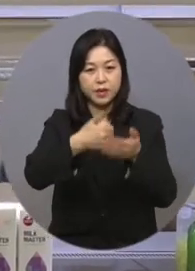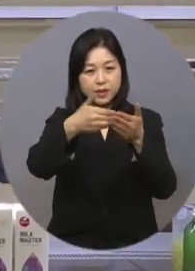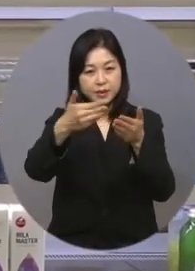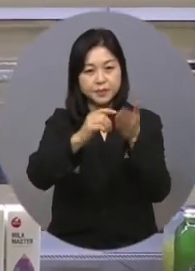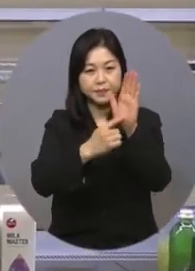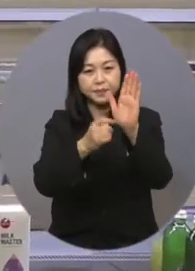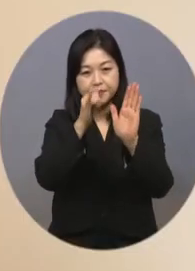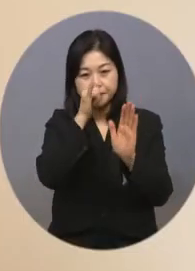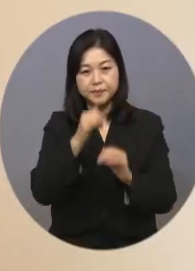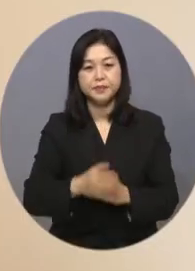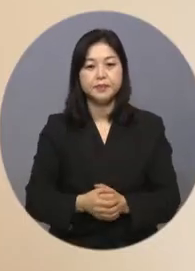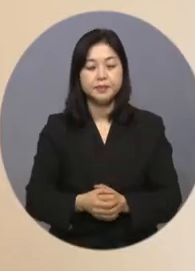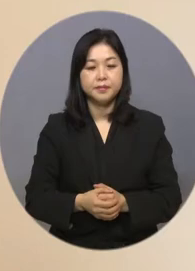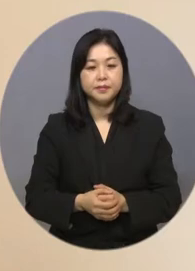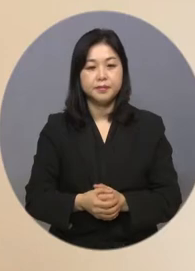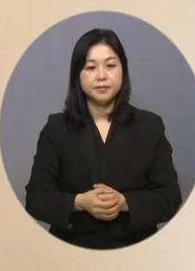있습니다.